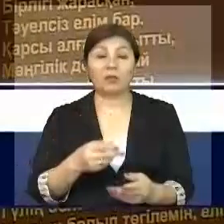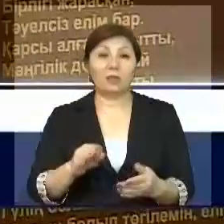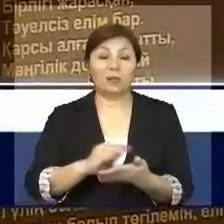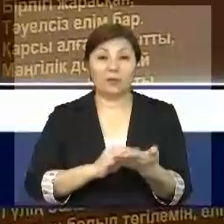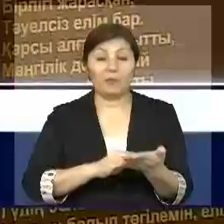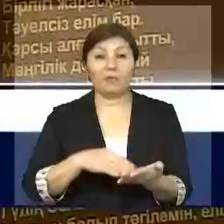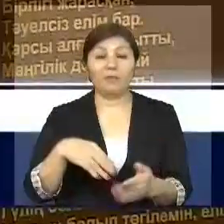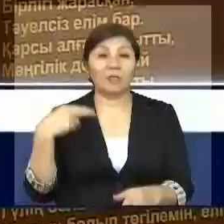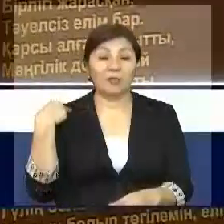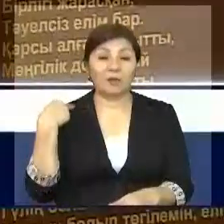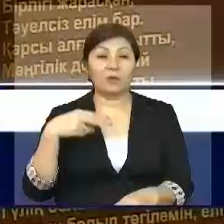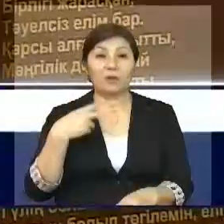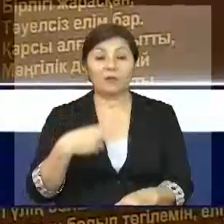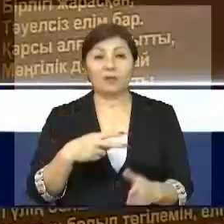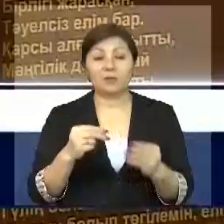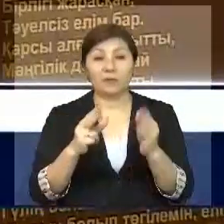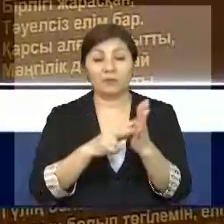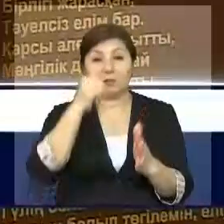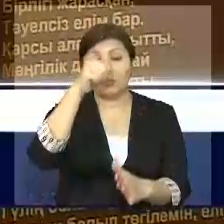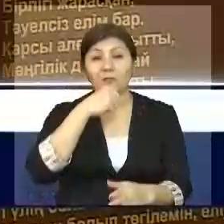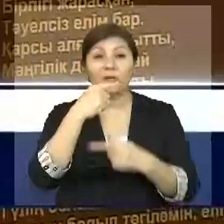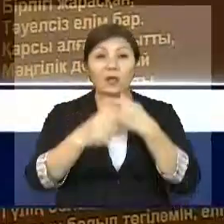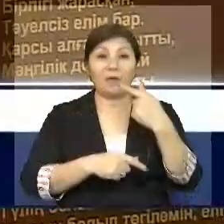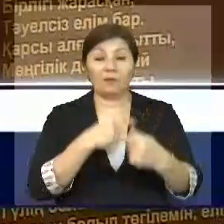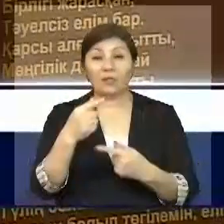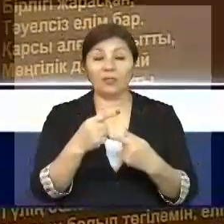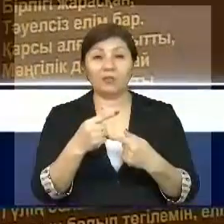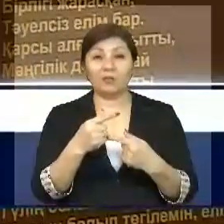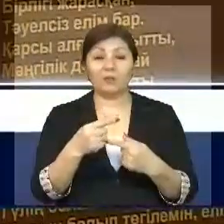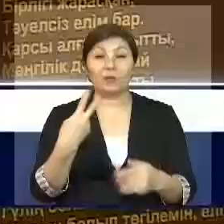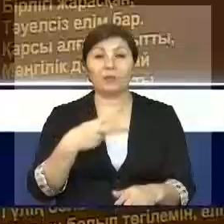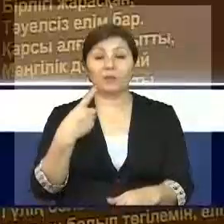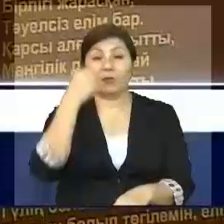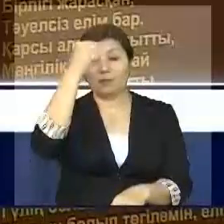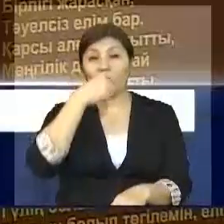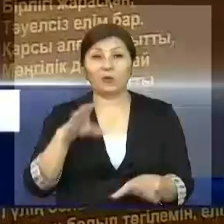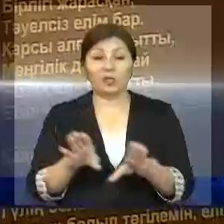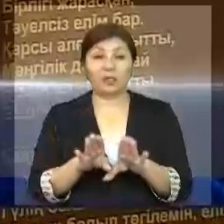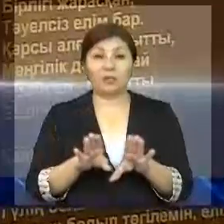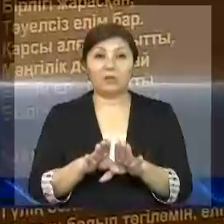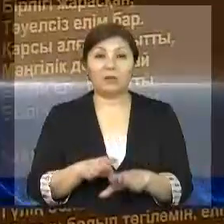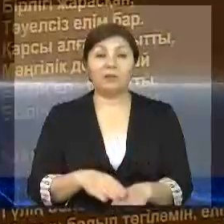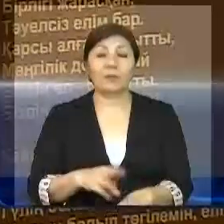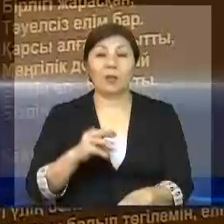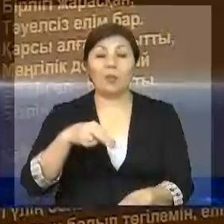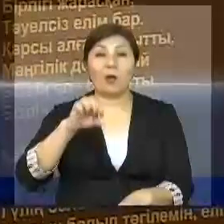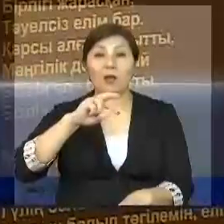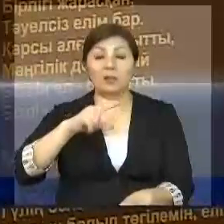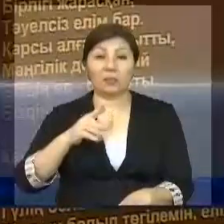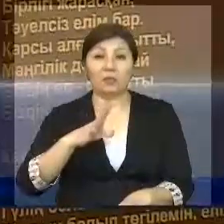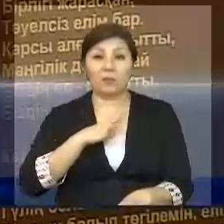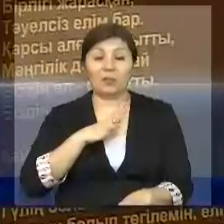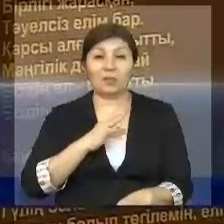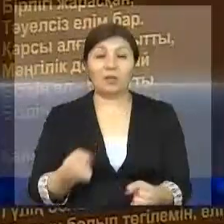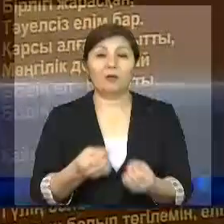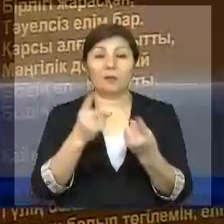государства 2018 году в дальнейшем А в двадцать первом году данные модель сервисной полиции была